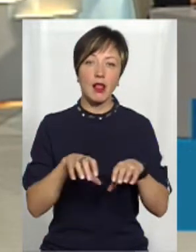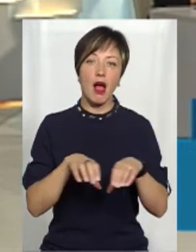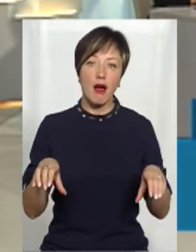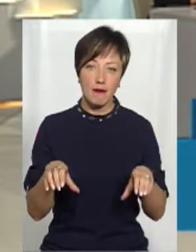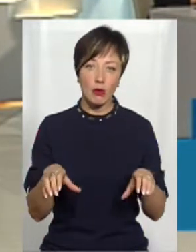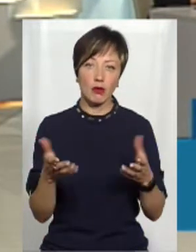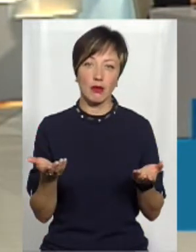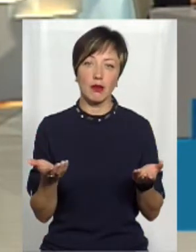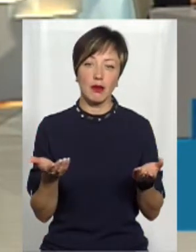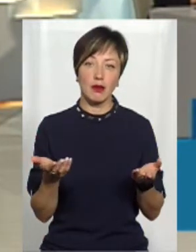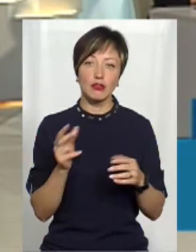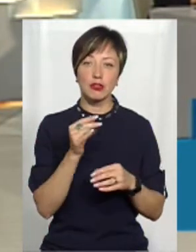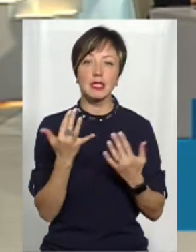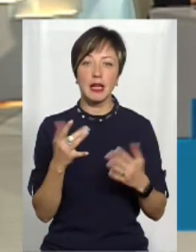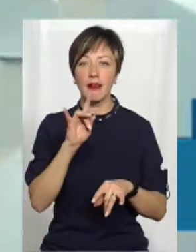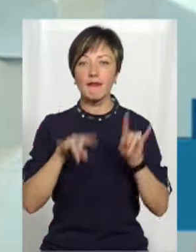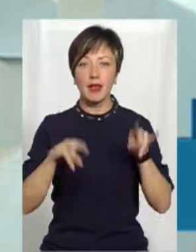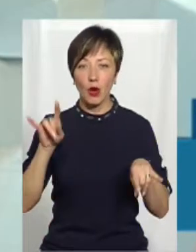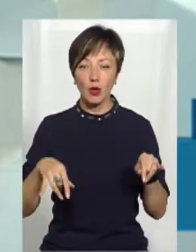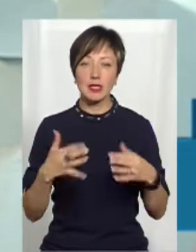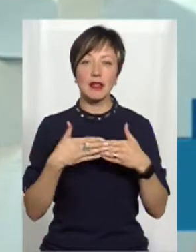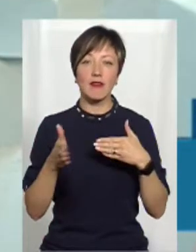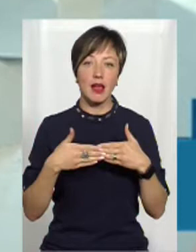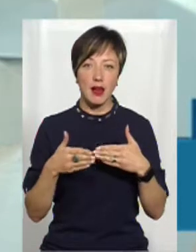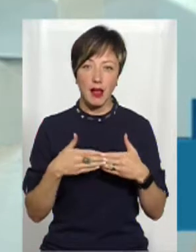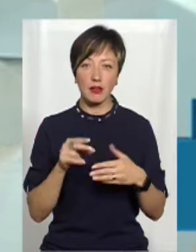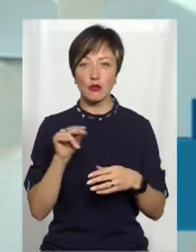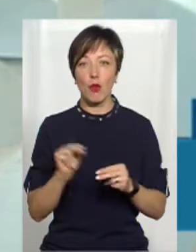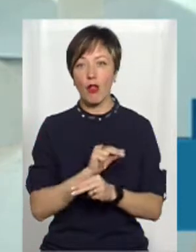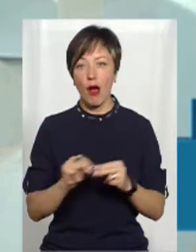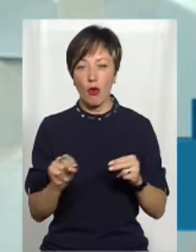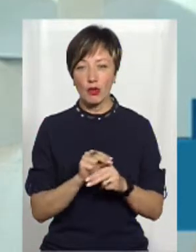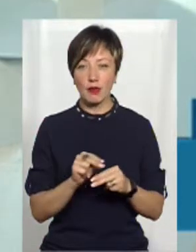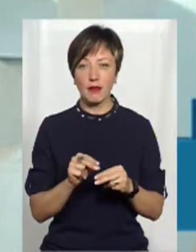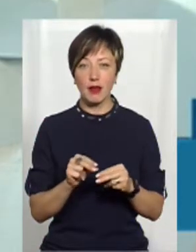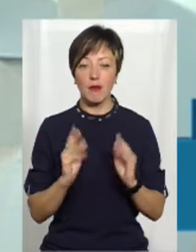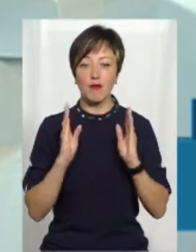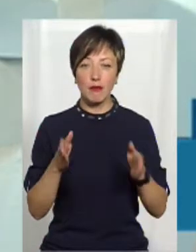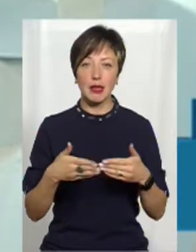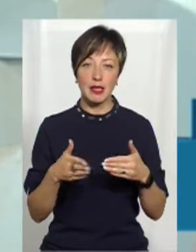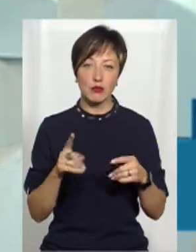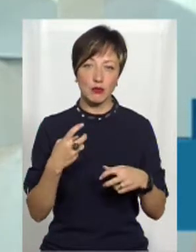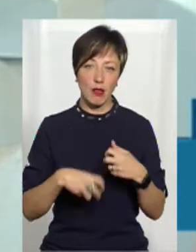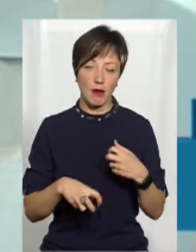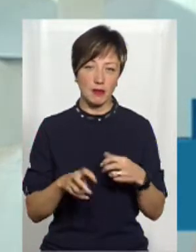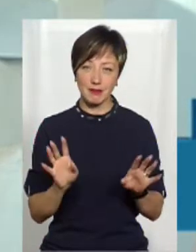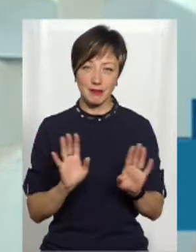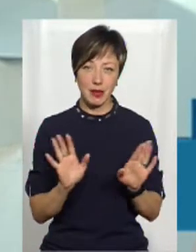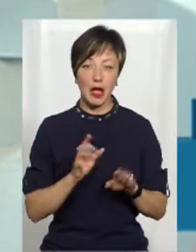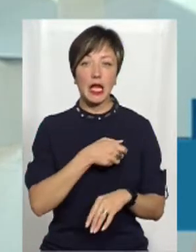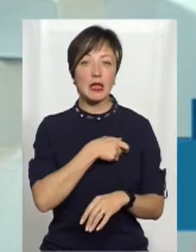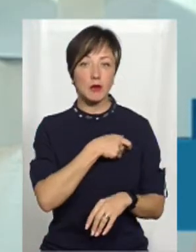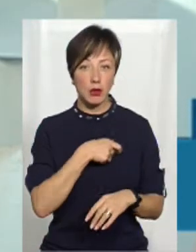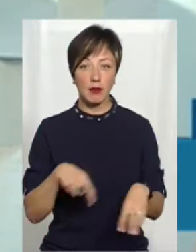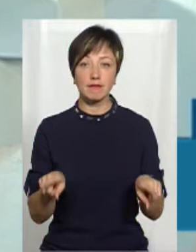лавок типово вже, чи скільки вікон, чи скільки дверей, чи там, чи полагодив десь там в під'їзді щось поламан. Депутат,